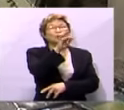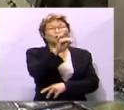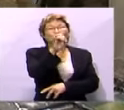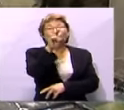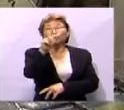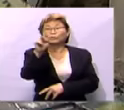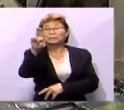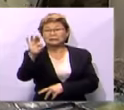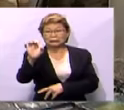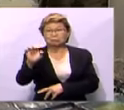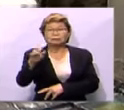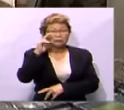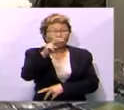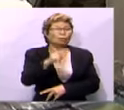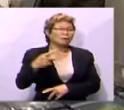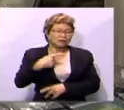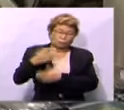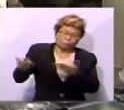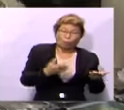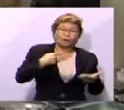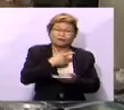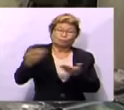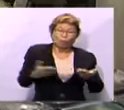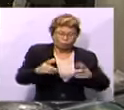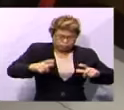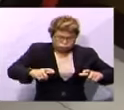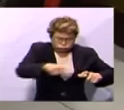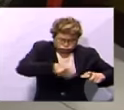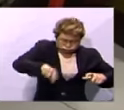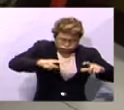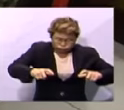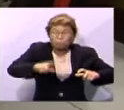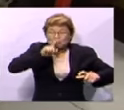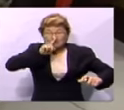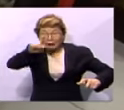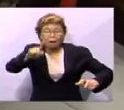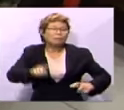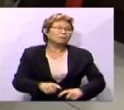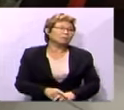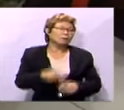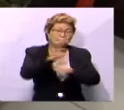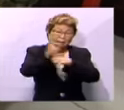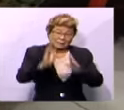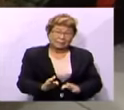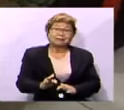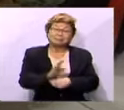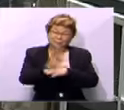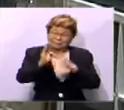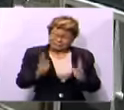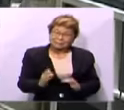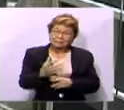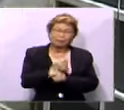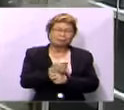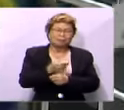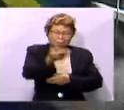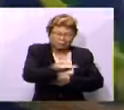kita bawa ni, semua daripada rakaman piring hitam yang sebenar. para peniaga di acara ini bukan sahaja dapat